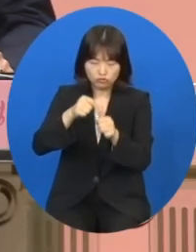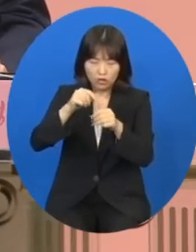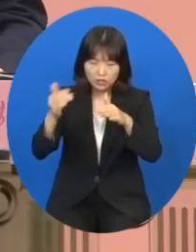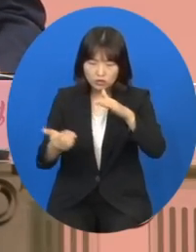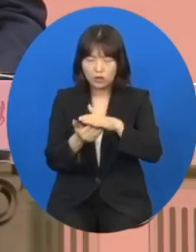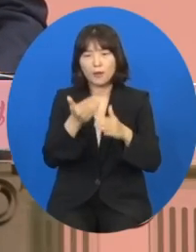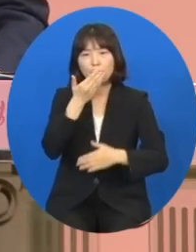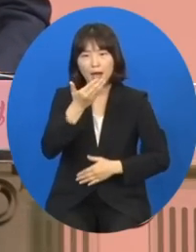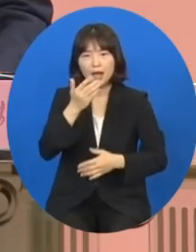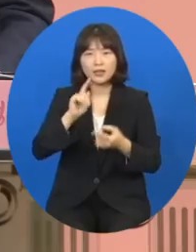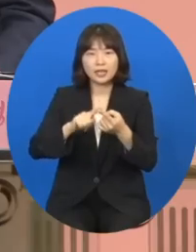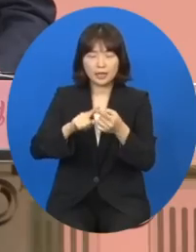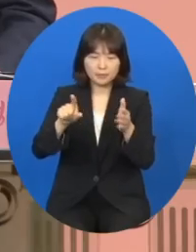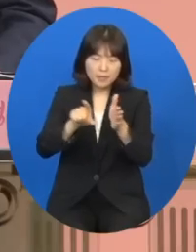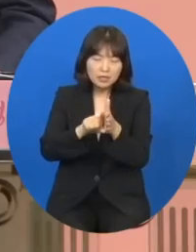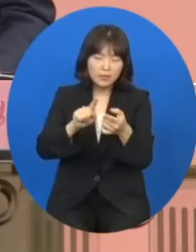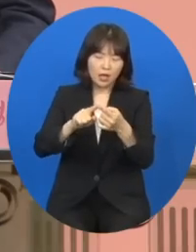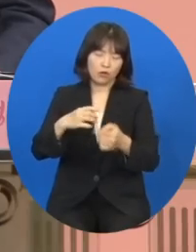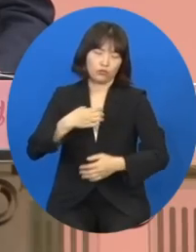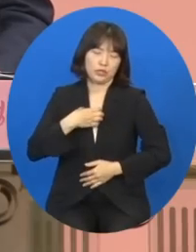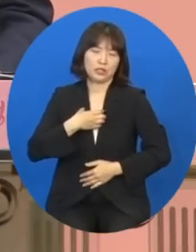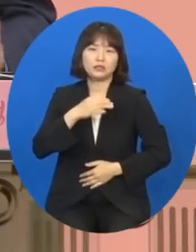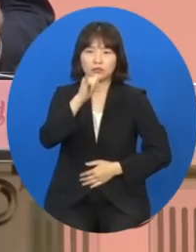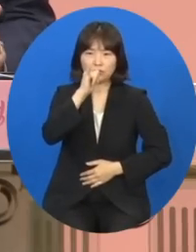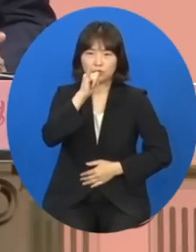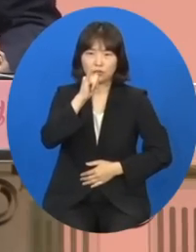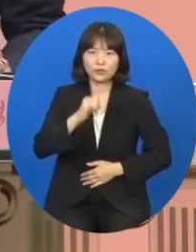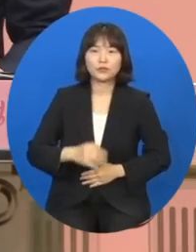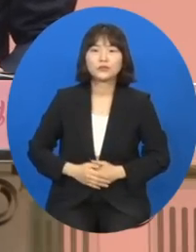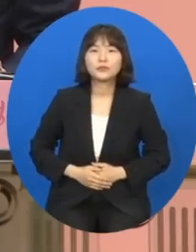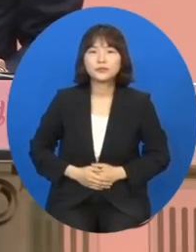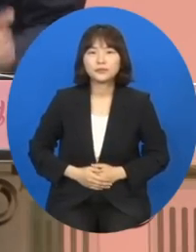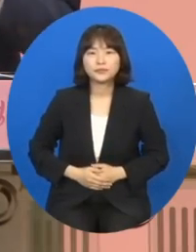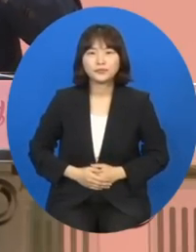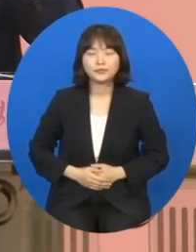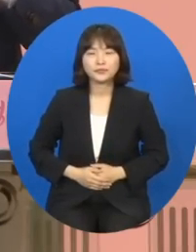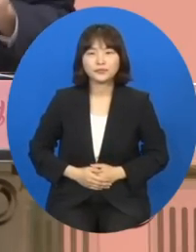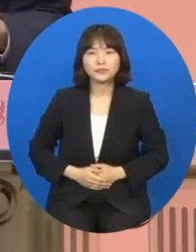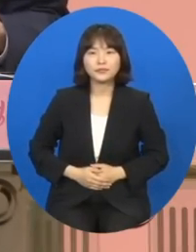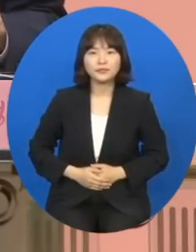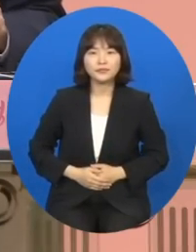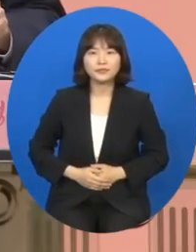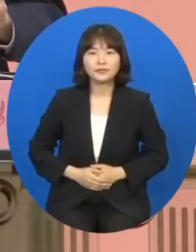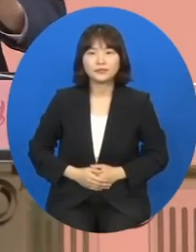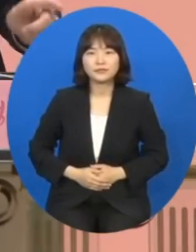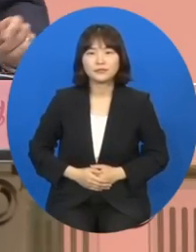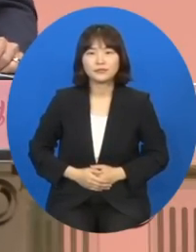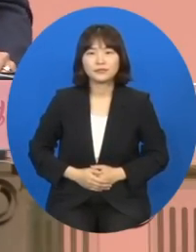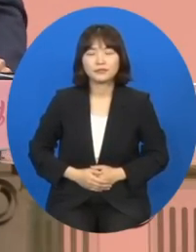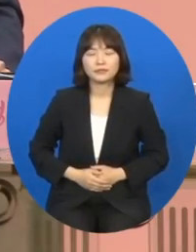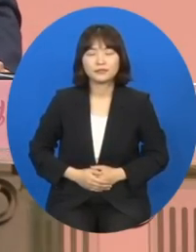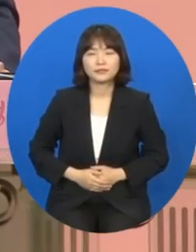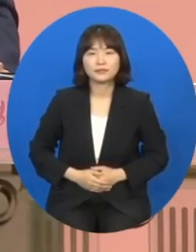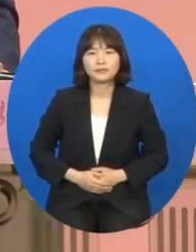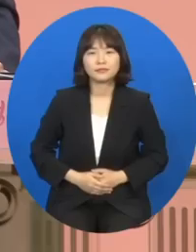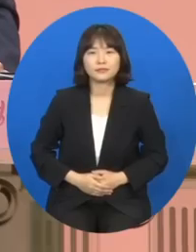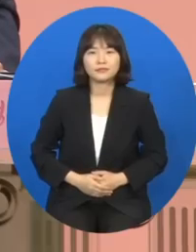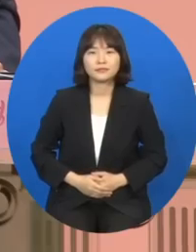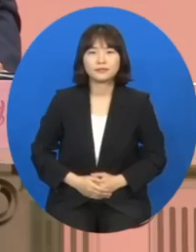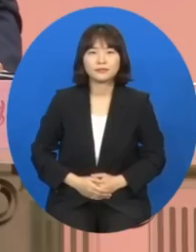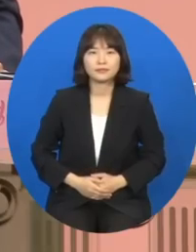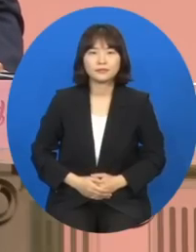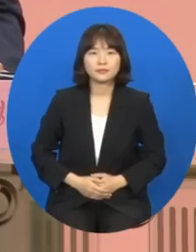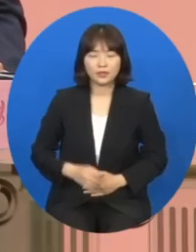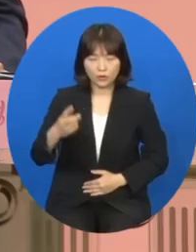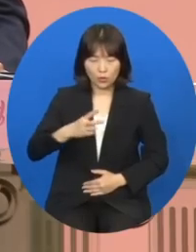있다는 그 믿음에 대한 위기가 찾아왔을 때 였습니다 나는 들과 겠어 그거 보 출 was 맨션